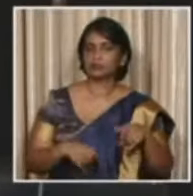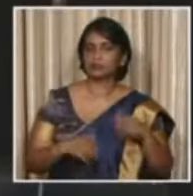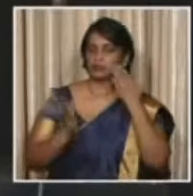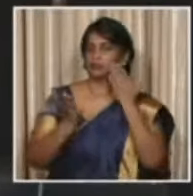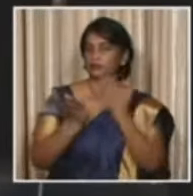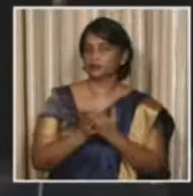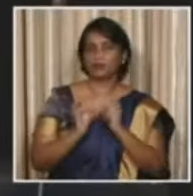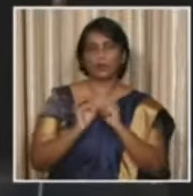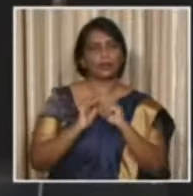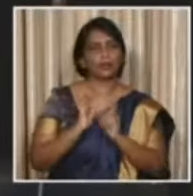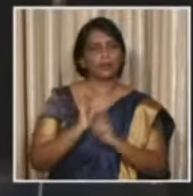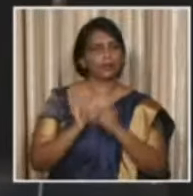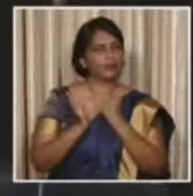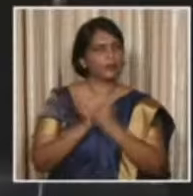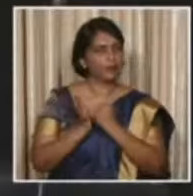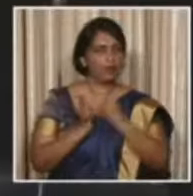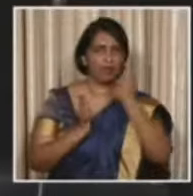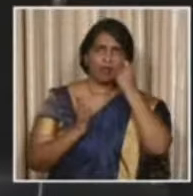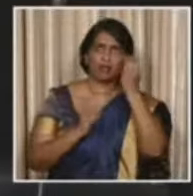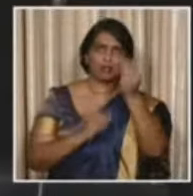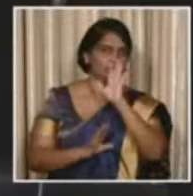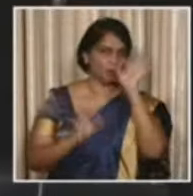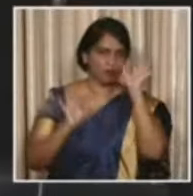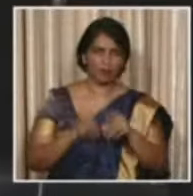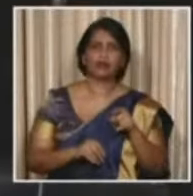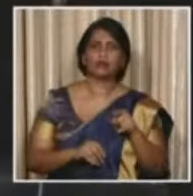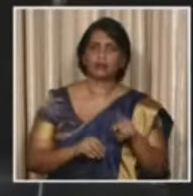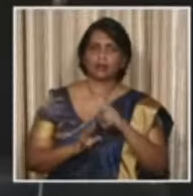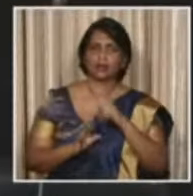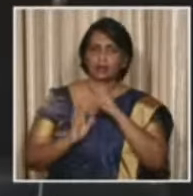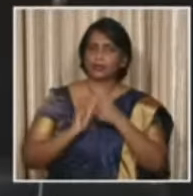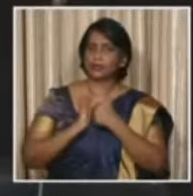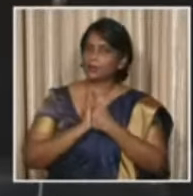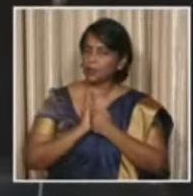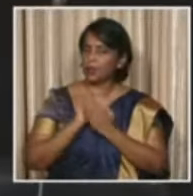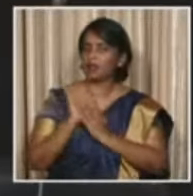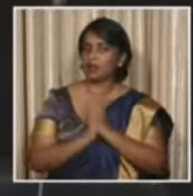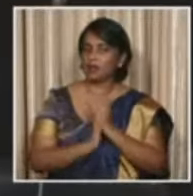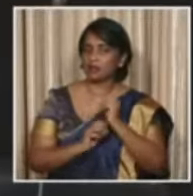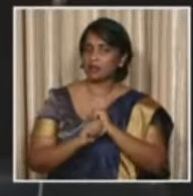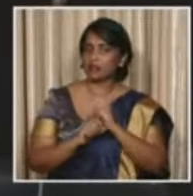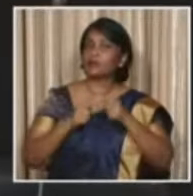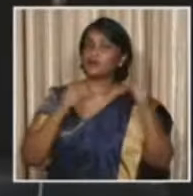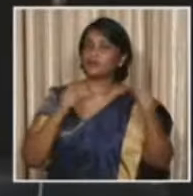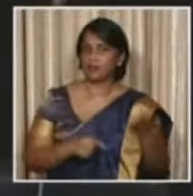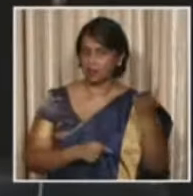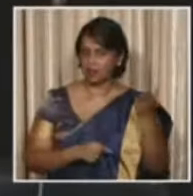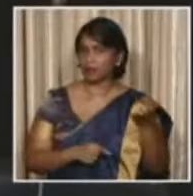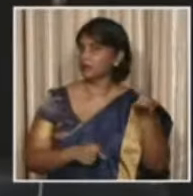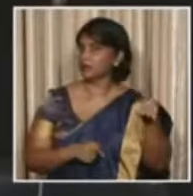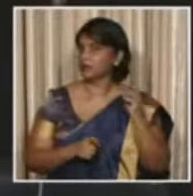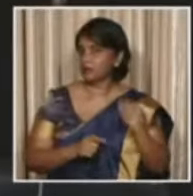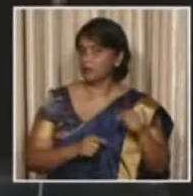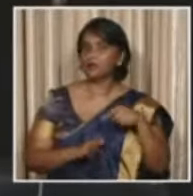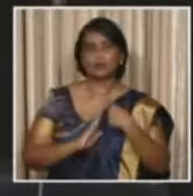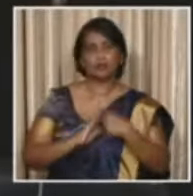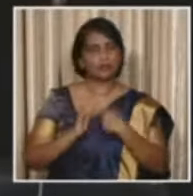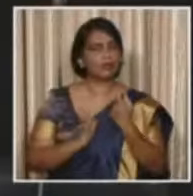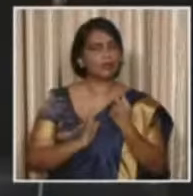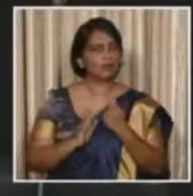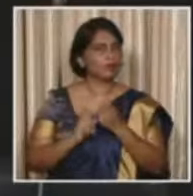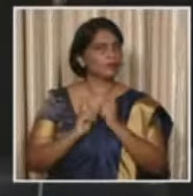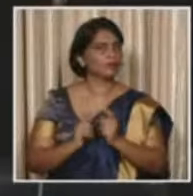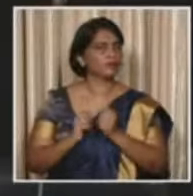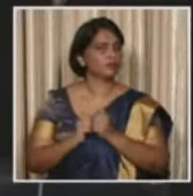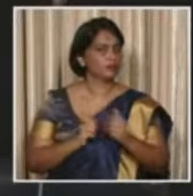කරපු පනත. මේකට වැරදි අර්ථකථන දෙන්න එපා. සදාචාරාත්මක අයිතියක් නැත්ත විපක්ෂයට. මොකද ඒ අය මේ රටේ ආර්ථිකය